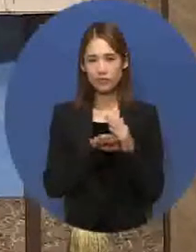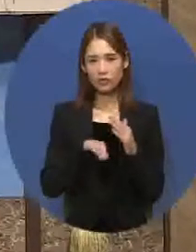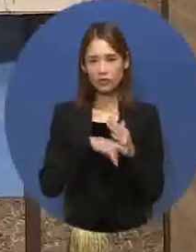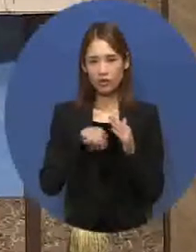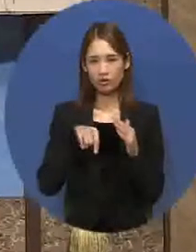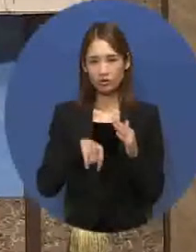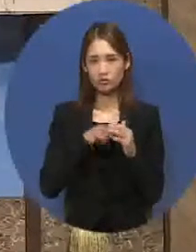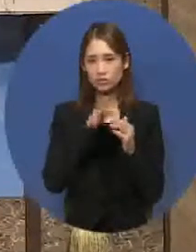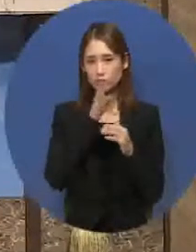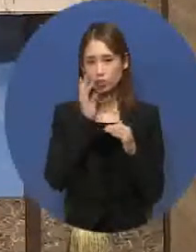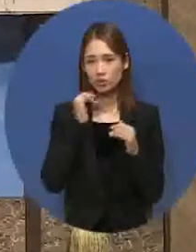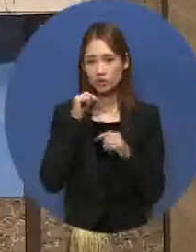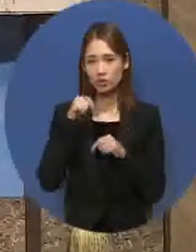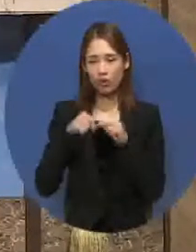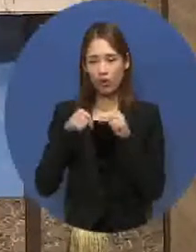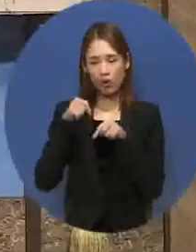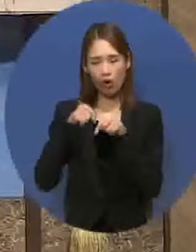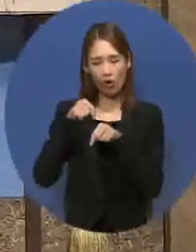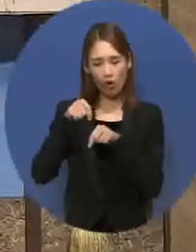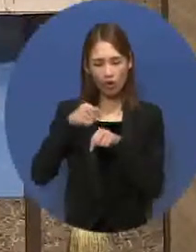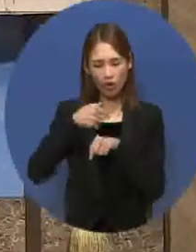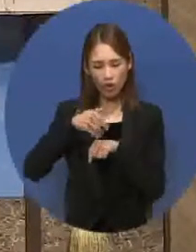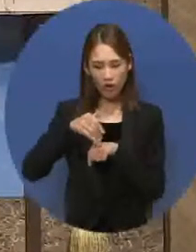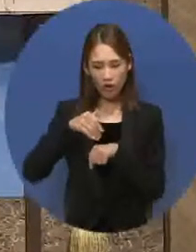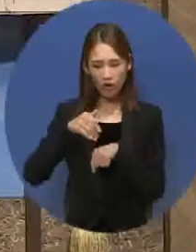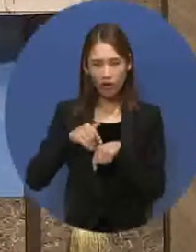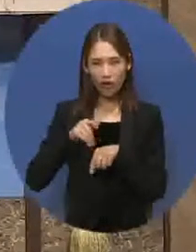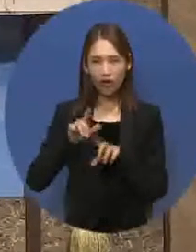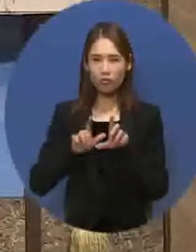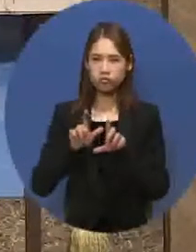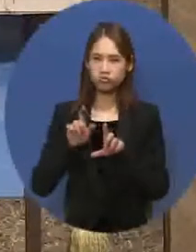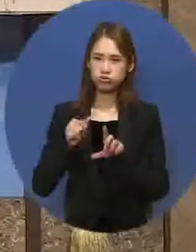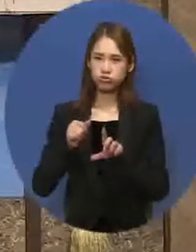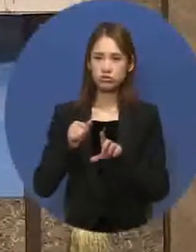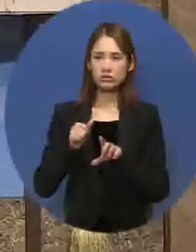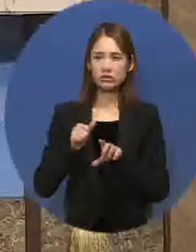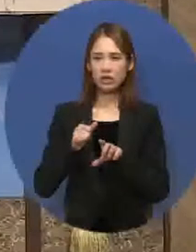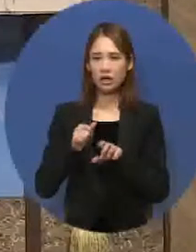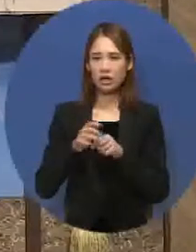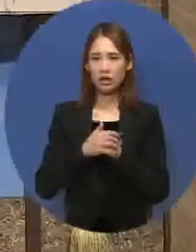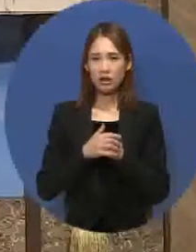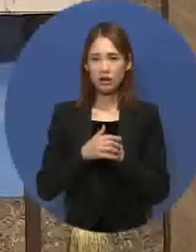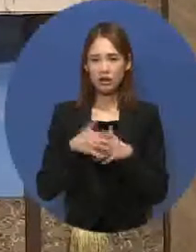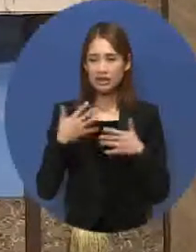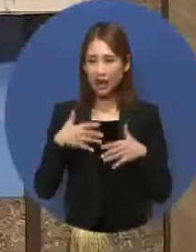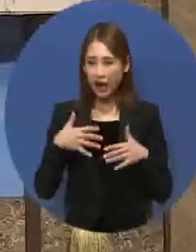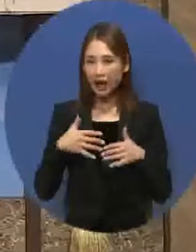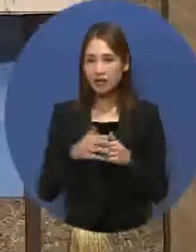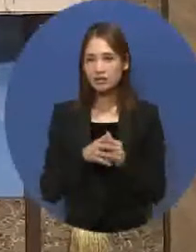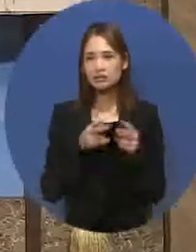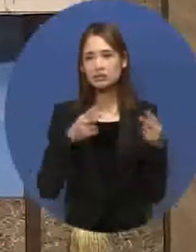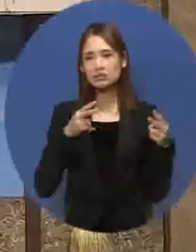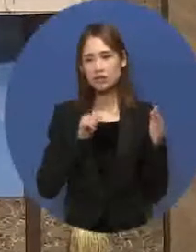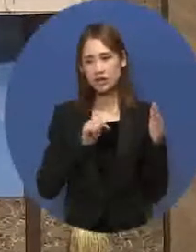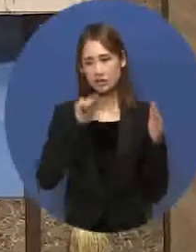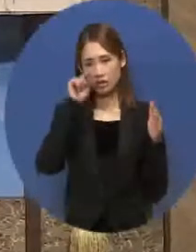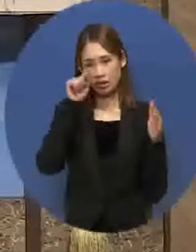가정에서도 노인은 걸음이 좀 부실하기 때문에 2층 집일 때는